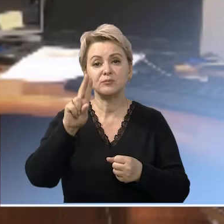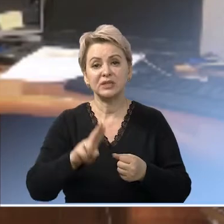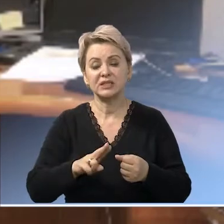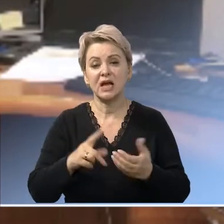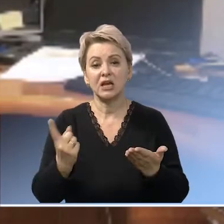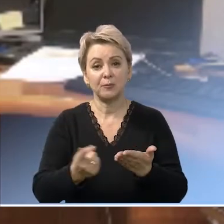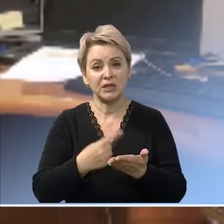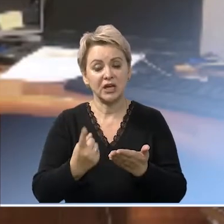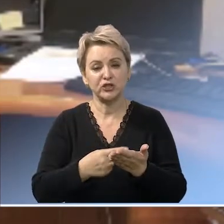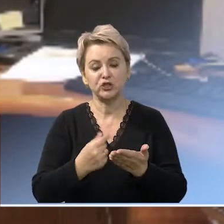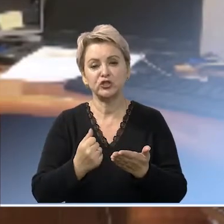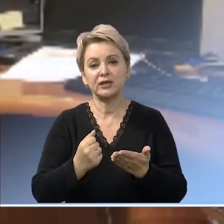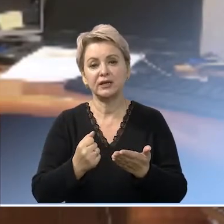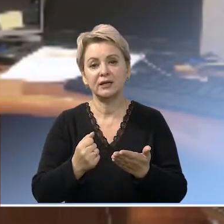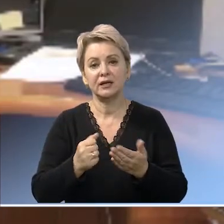Разрабатываются специальные методички,